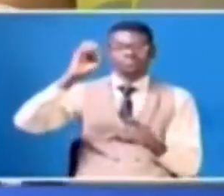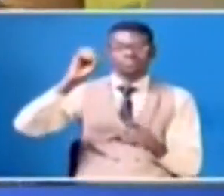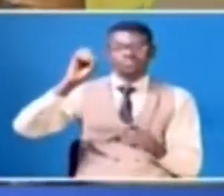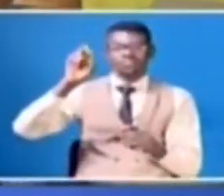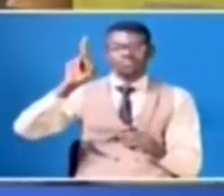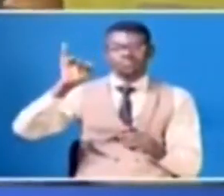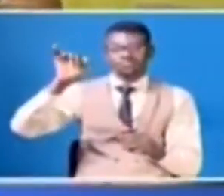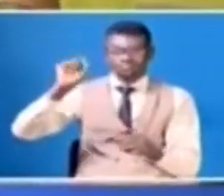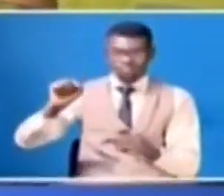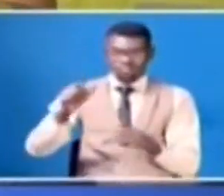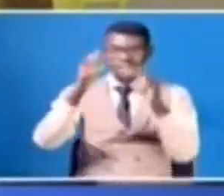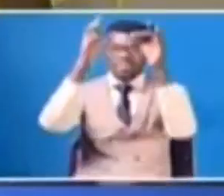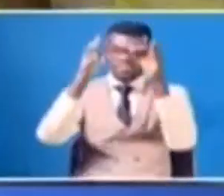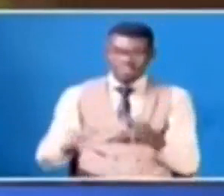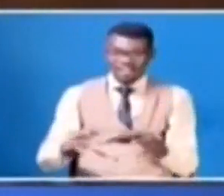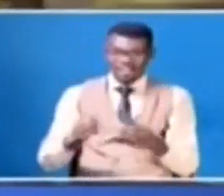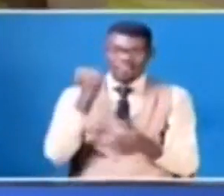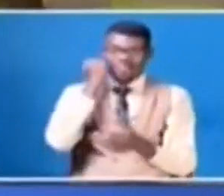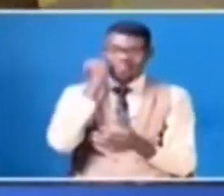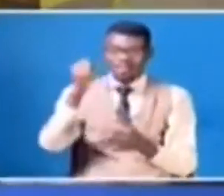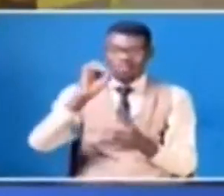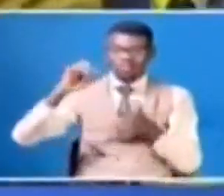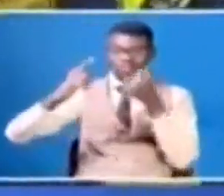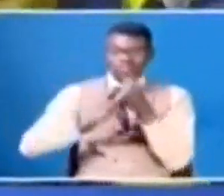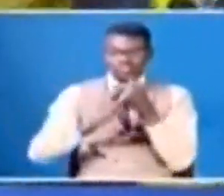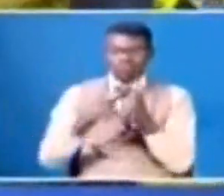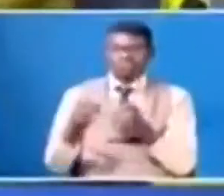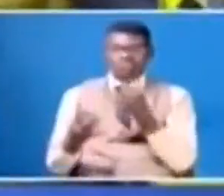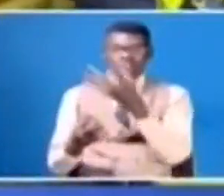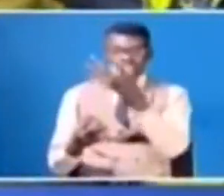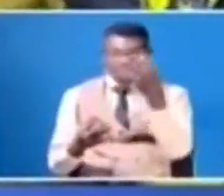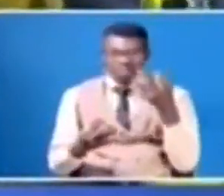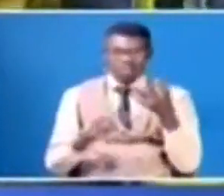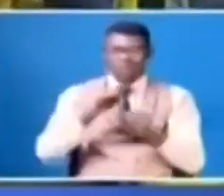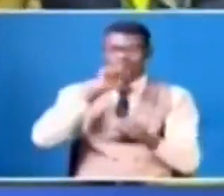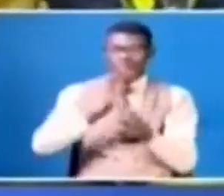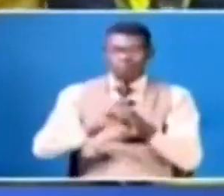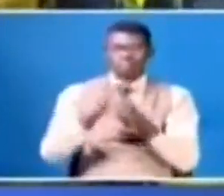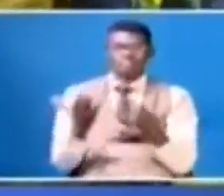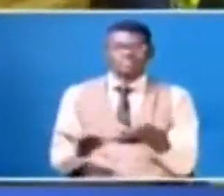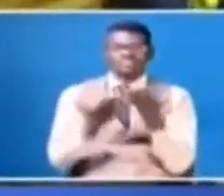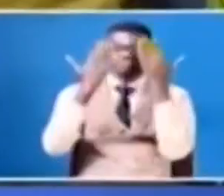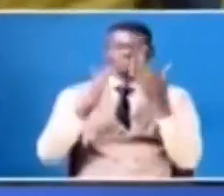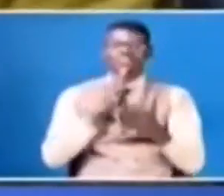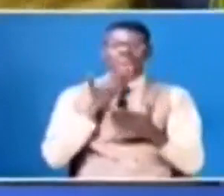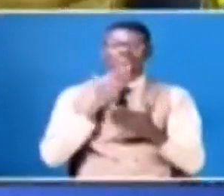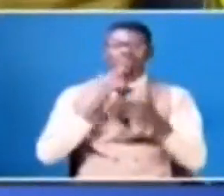ametenga nafasi ya mweka hazina kwa kura 506. Watatu hao wameahidi kuboresha Ingwe.